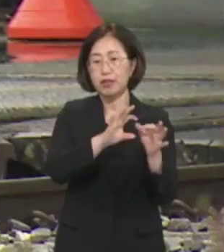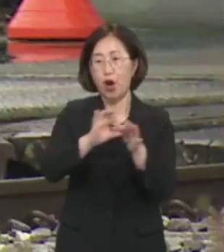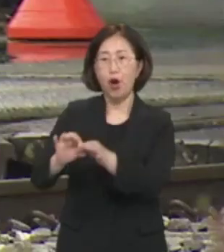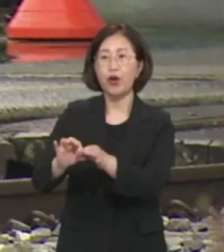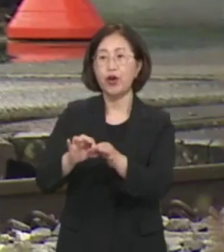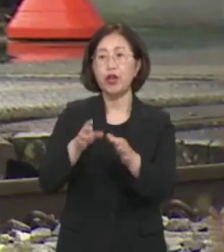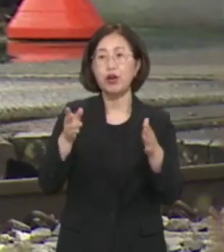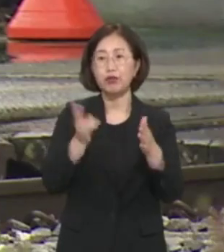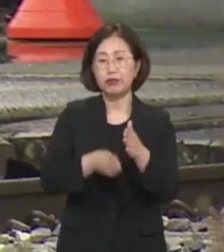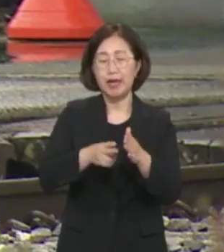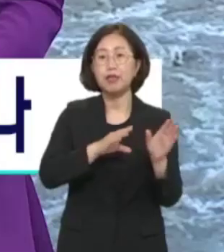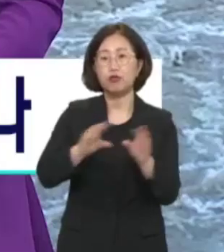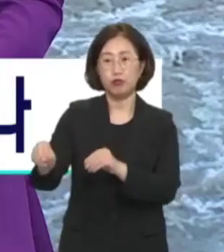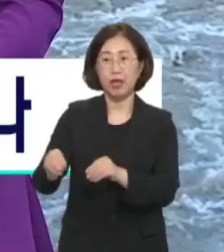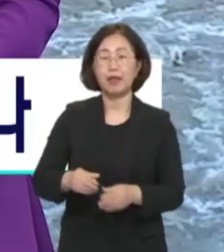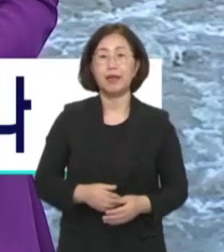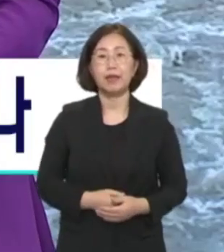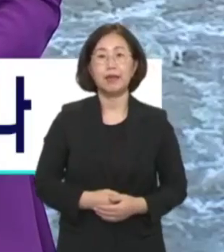있습니다.